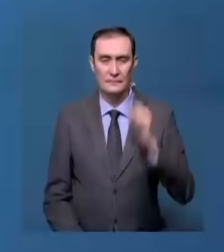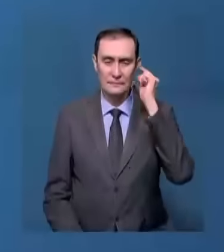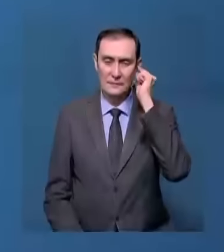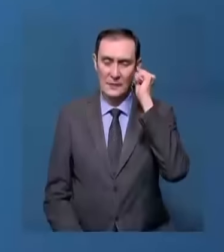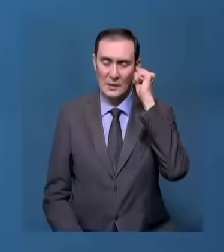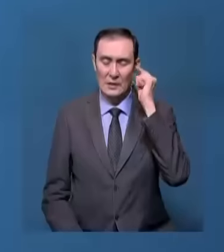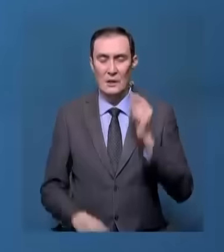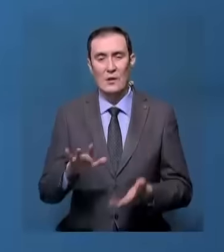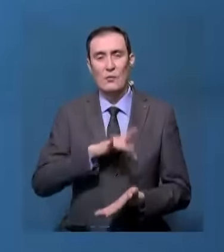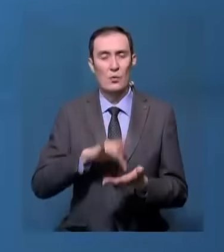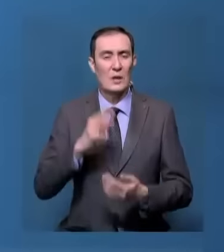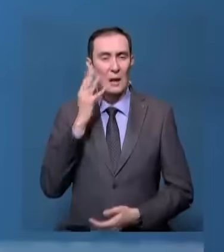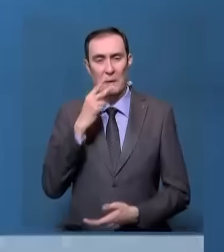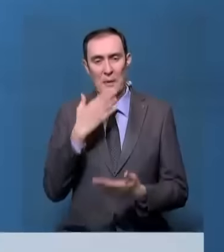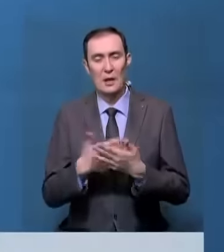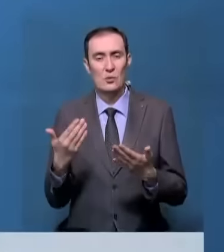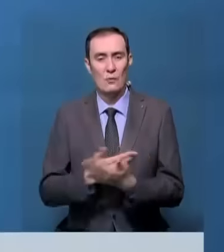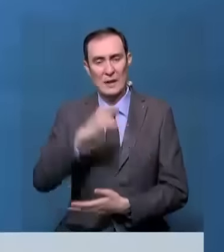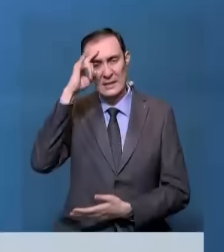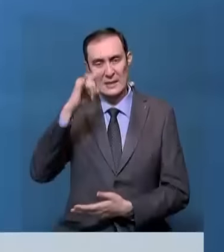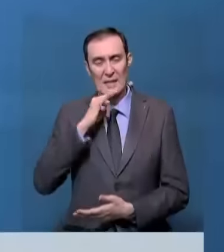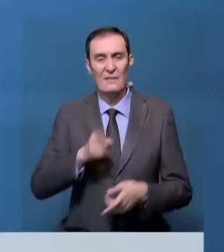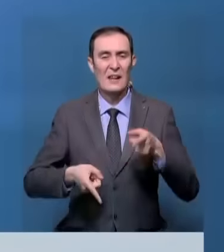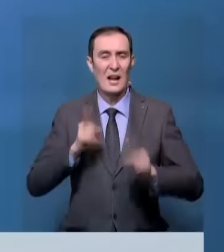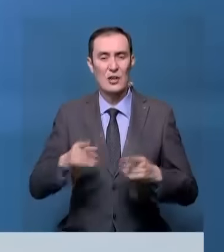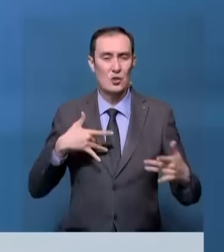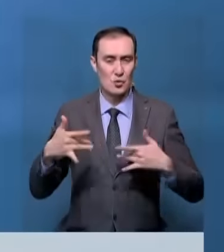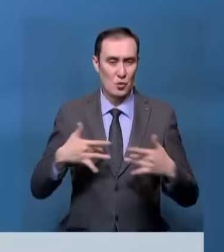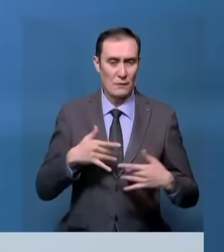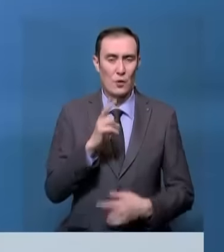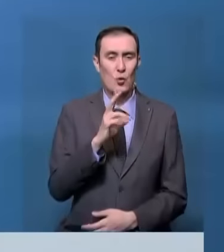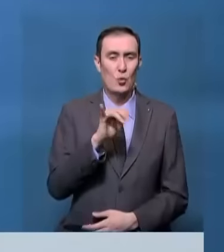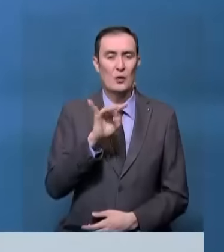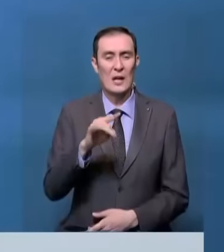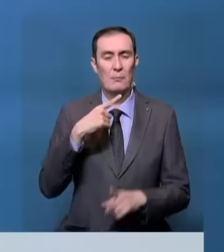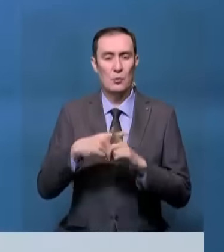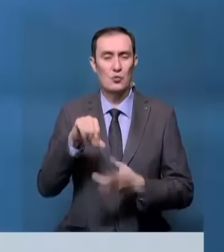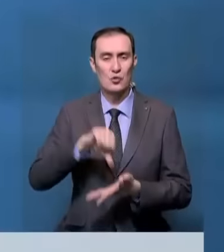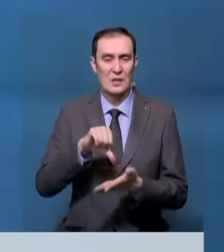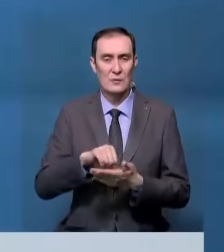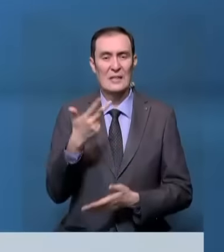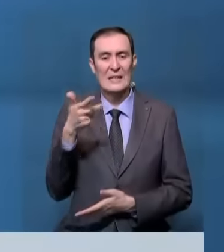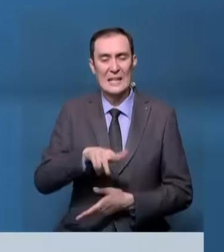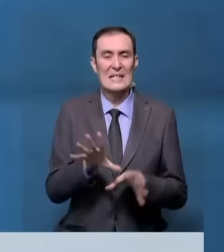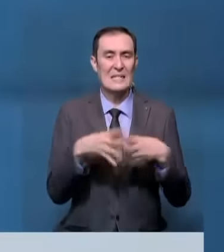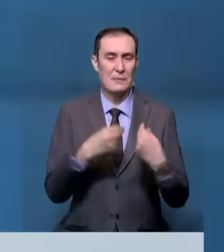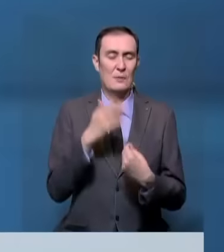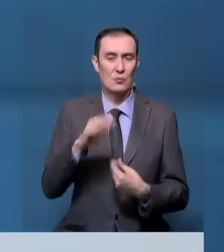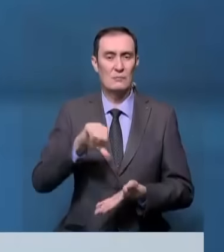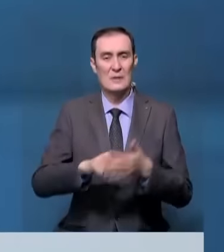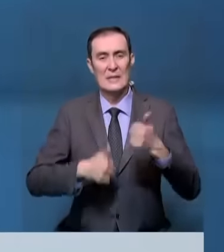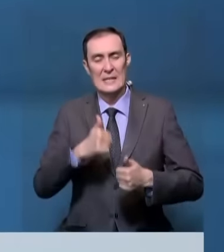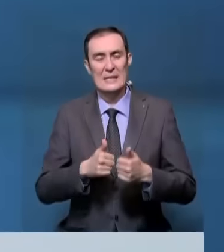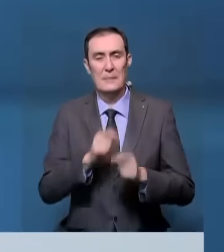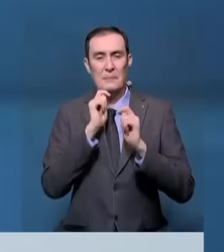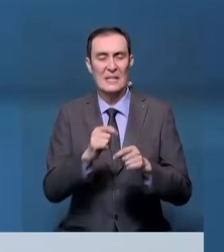В Алматы состоялся предпоказ нового казахстанского реалити-шоу «Кунар Плюс». В проекте участвуют 3 семьи, которые будут бороться за